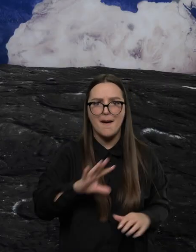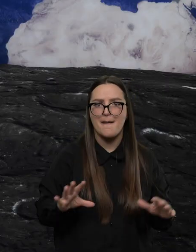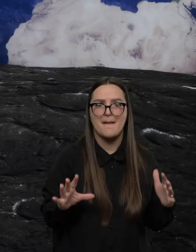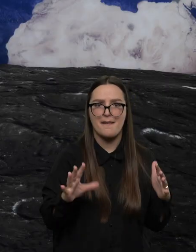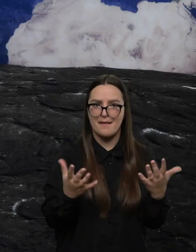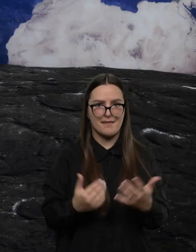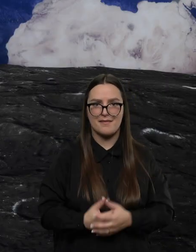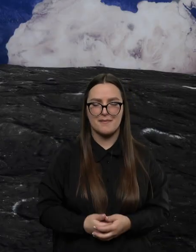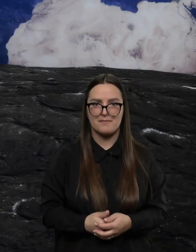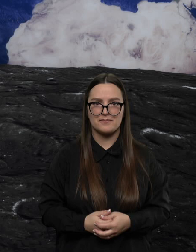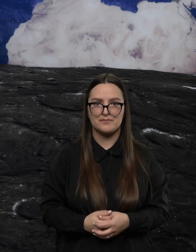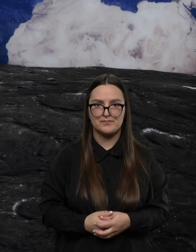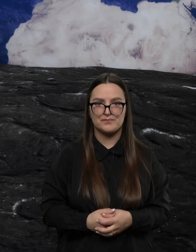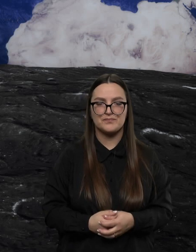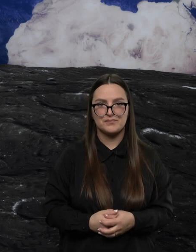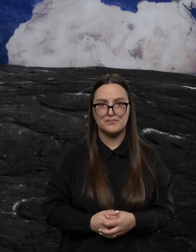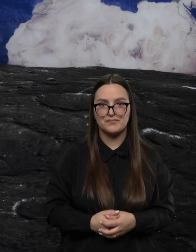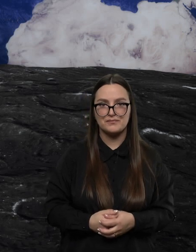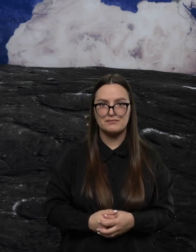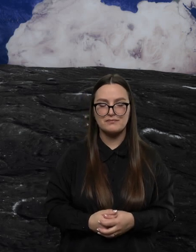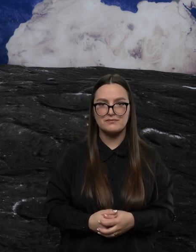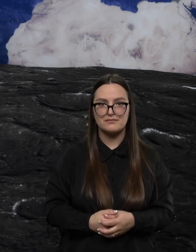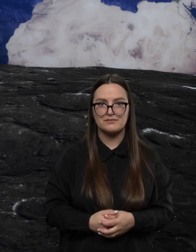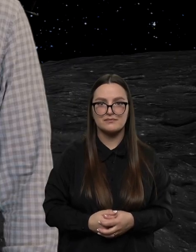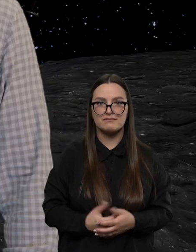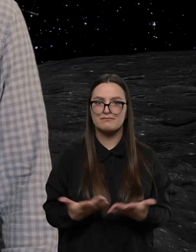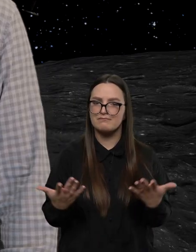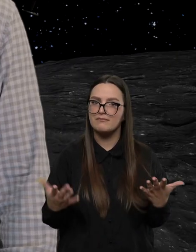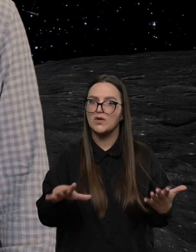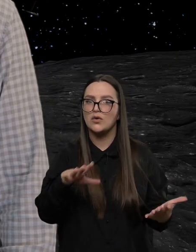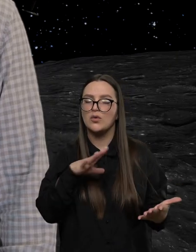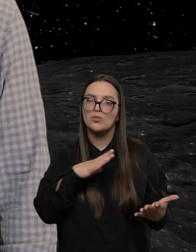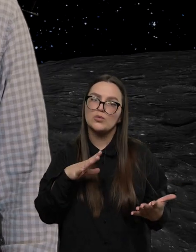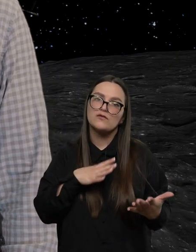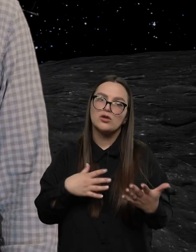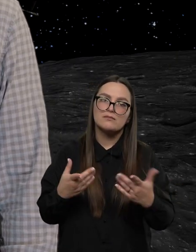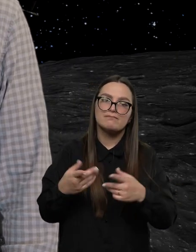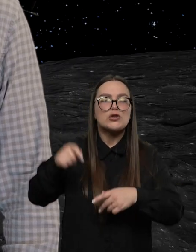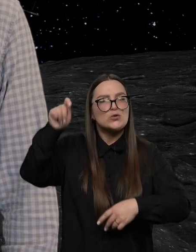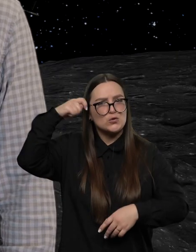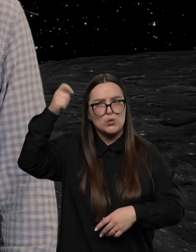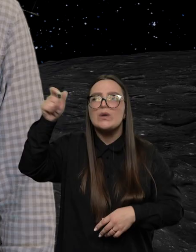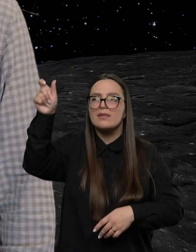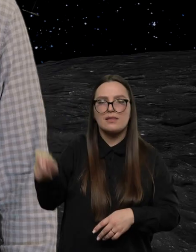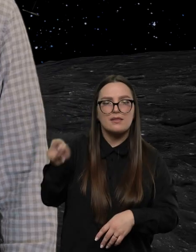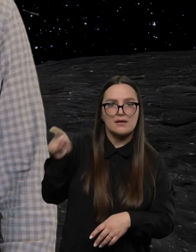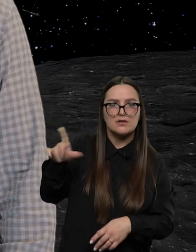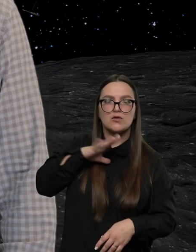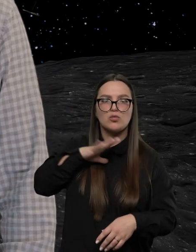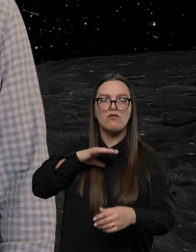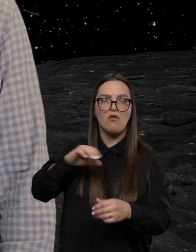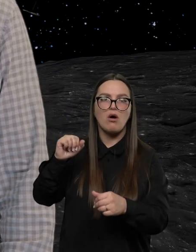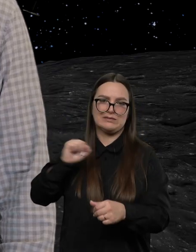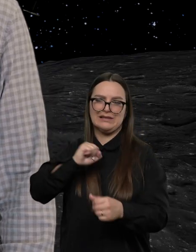tarpžvaigždinėje Saulės sistemos ribų nebesiekiančioje erdvėje. Kaip? Tai buvo toks studentas, kuris